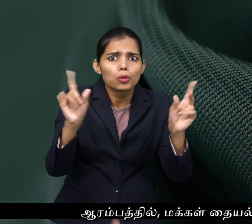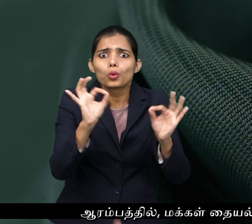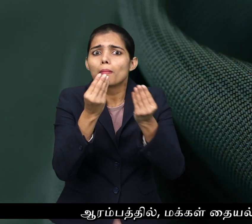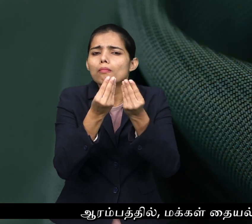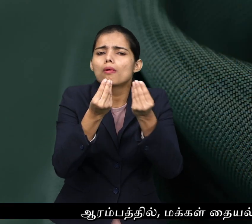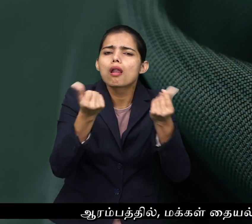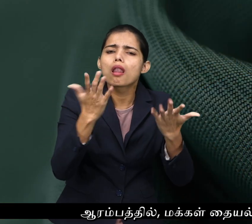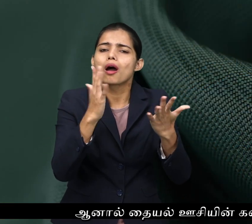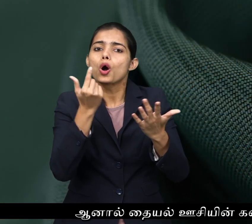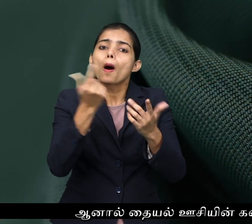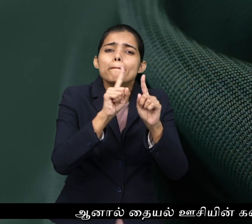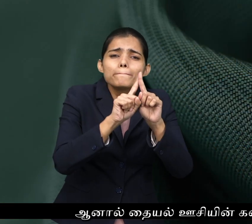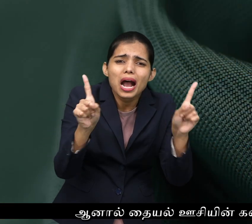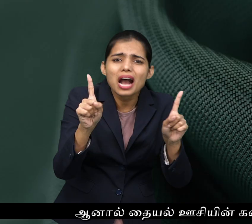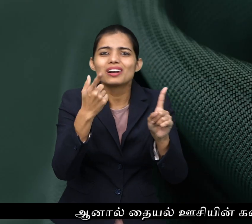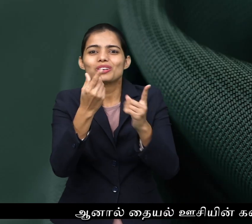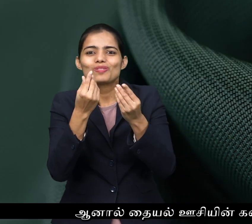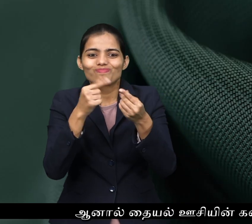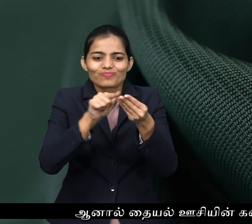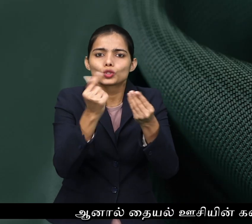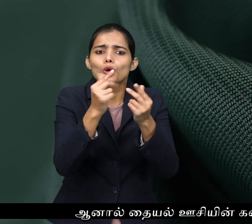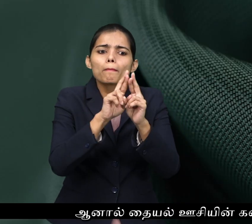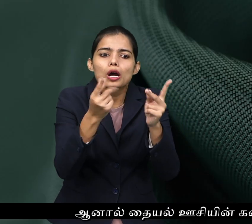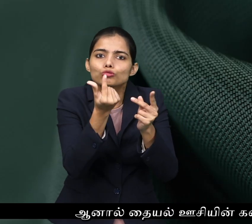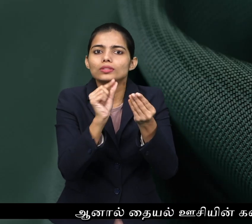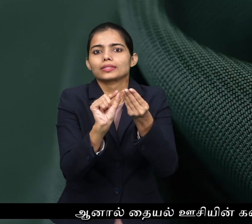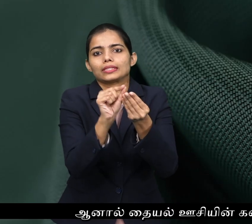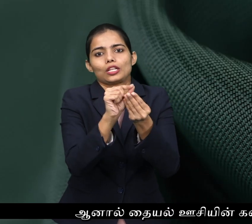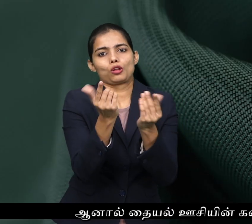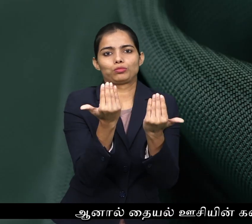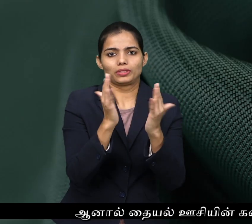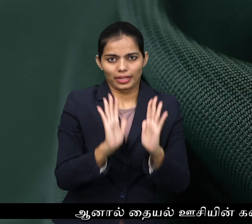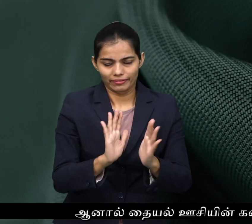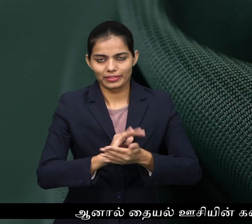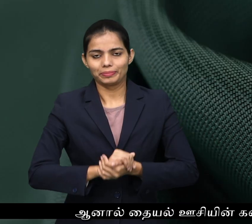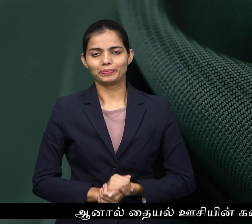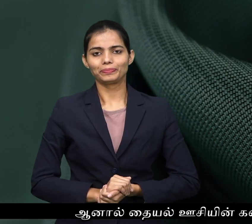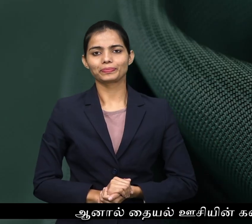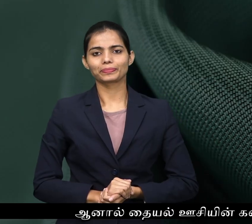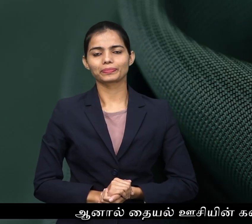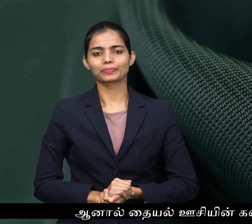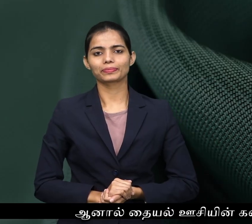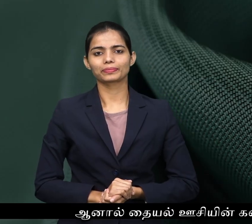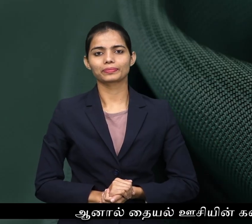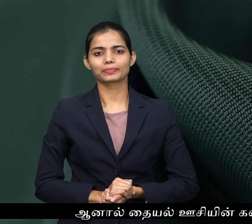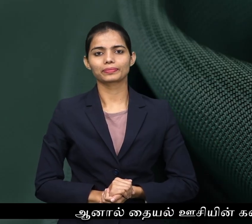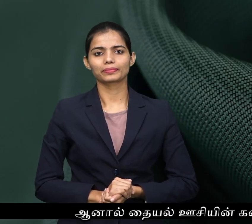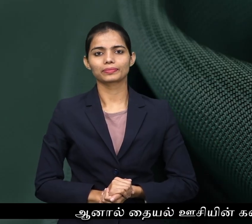துணிகளை அணிந்தனர். ஆனால் தையல் ஊசியின் கண்டுபிடிப்பால் தையல் சாத்தியமானது.